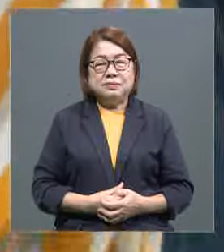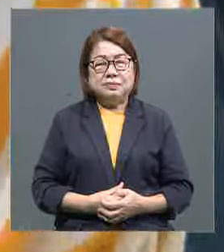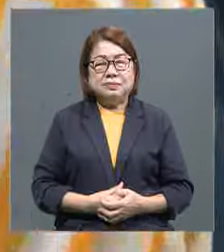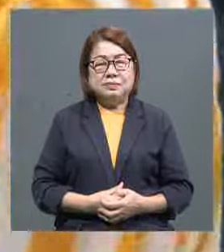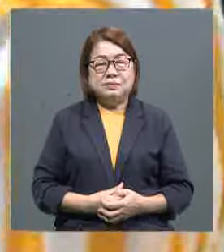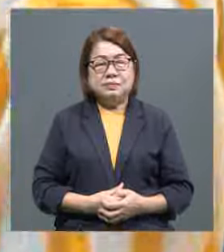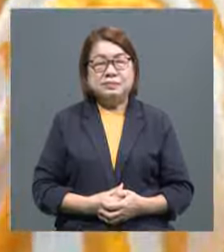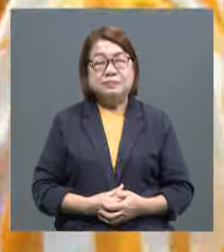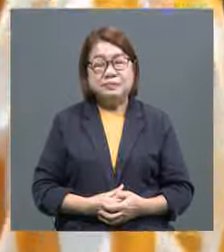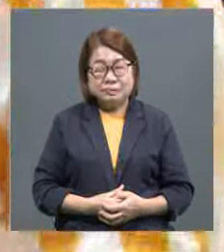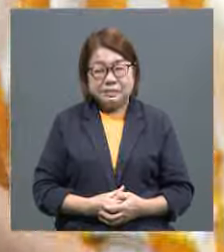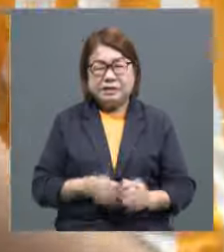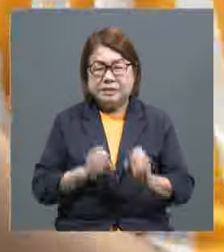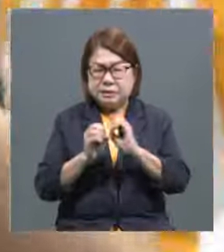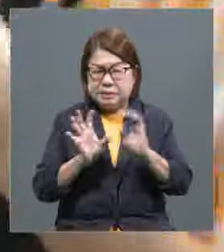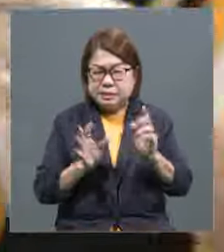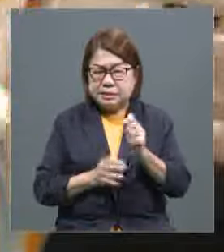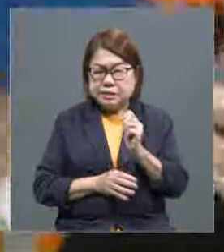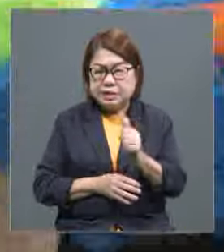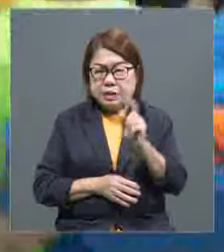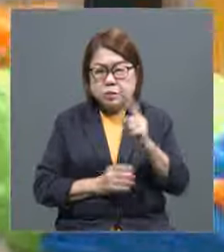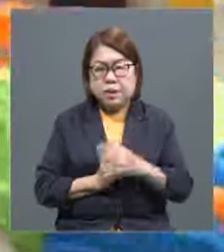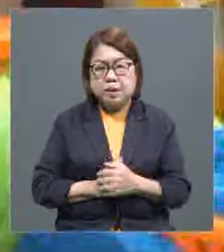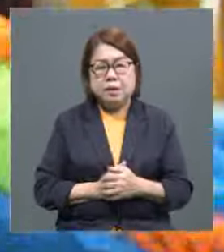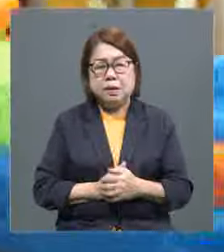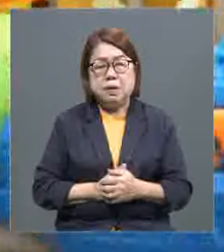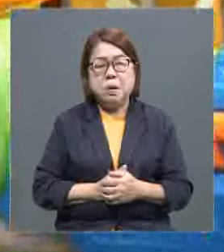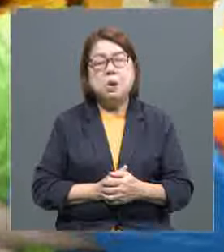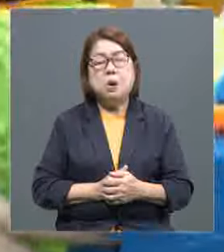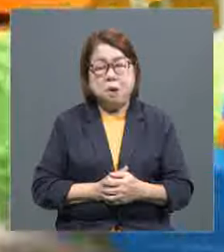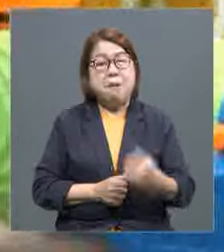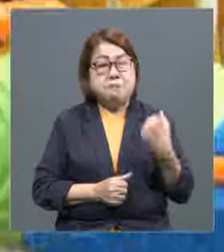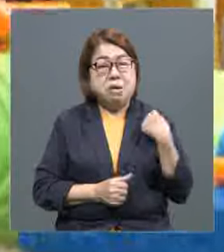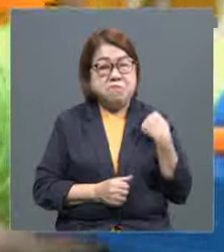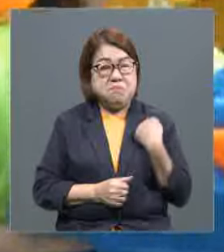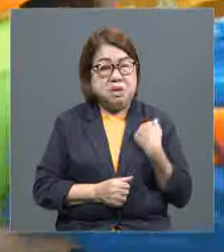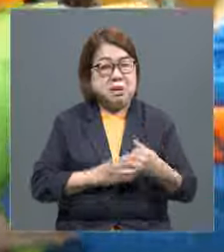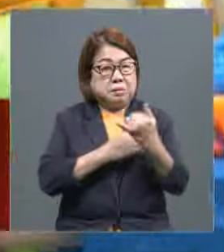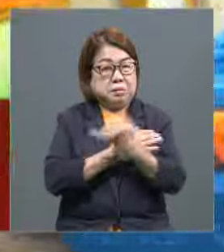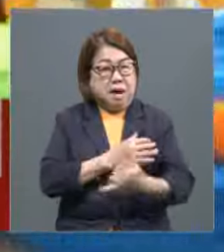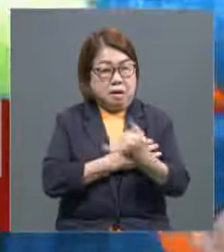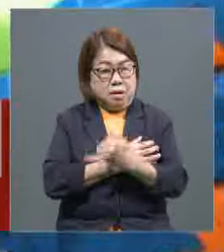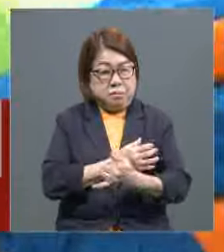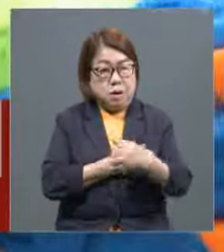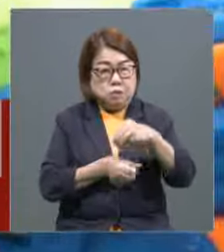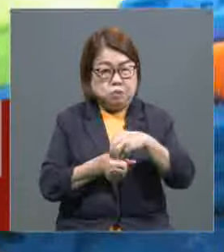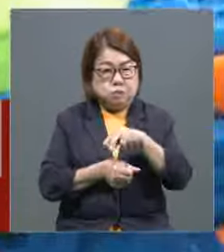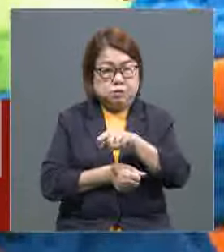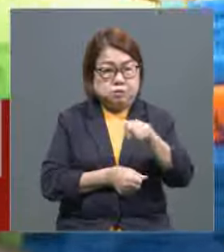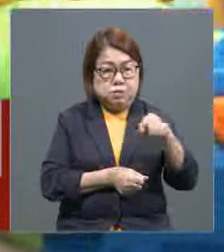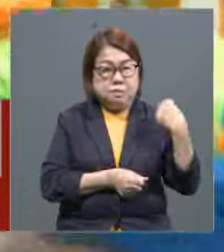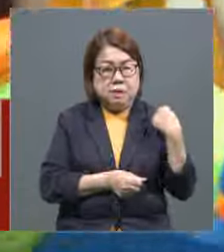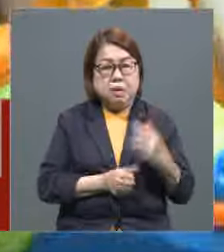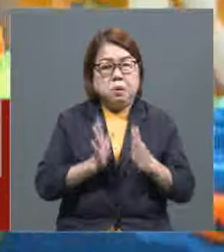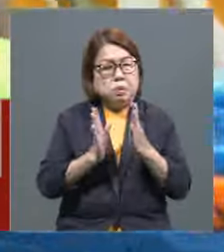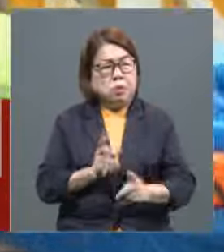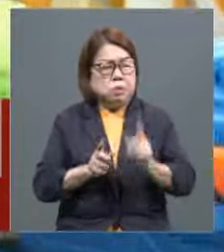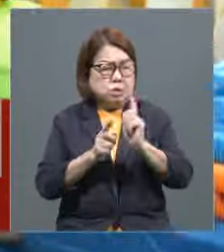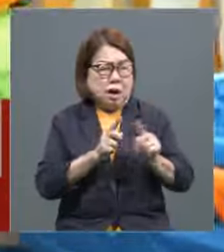มันมีเสน่ห์กว่าที่อื่นยังไงอะ น่าจะเป็นเพราะมี ชาวต่างชาติมาเล่นด้วยเยอะ มีคนมาม ีคนหลากหลายแล้ว